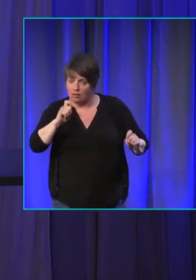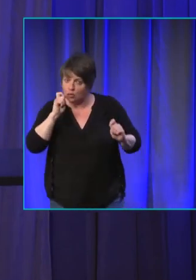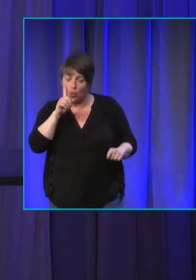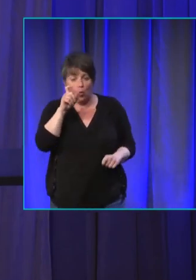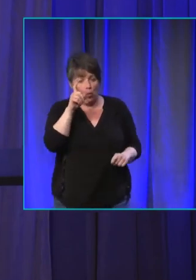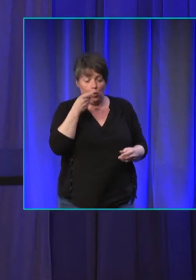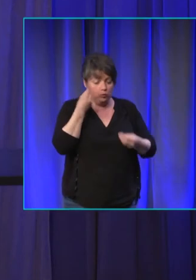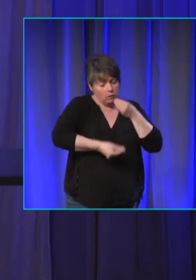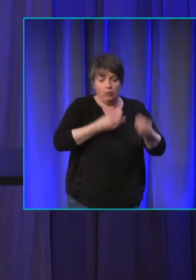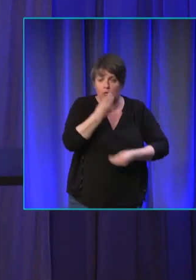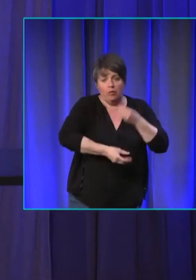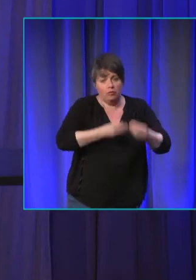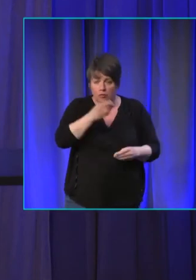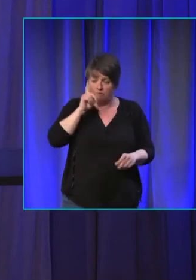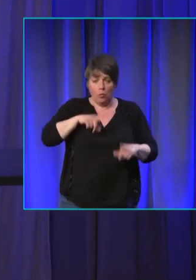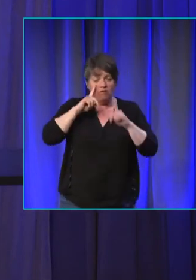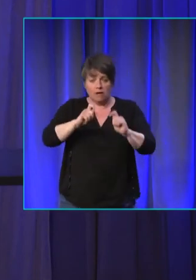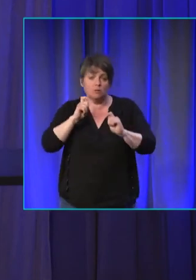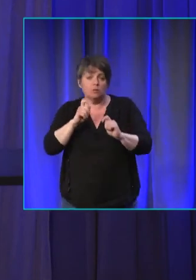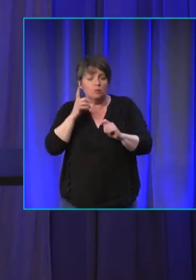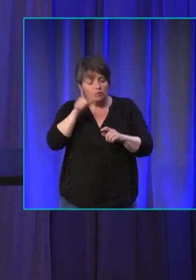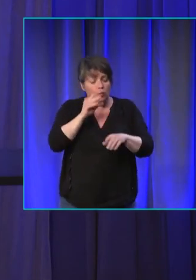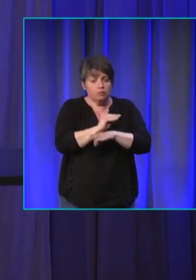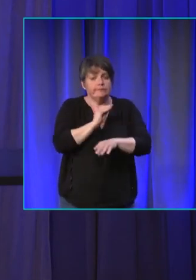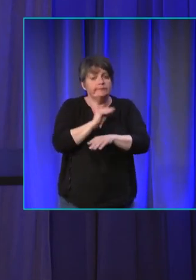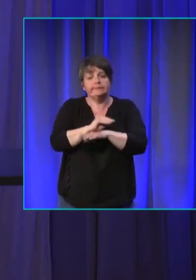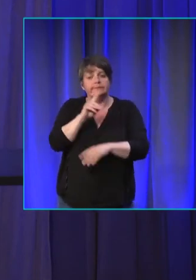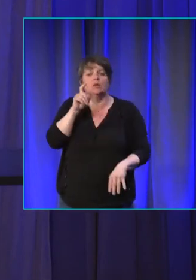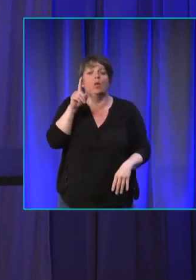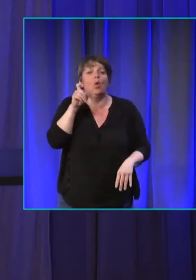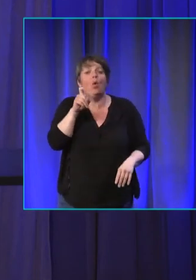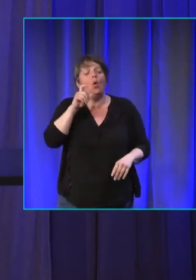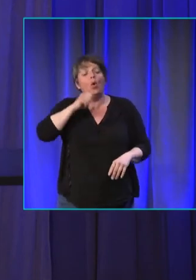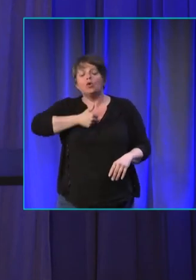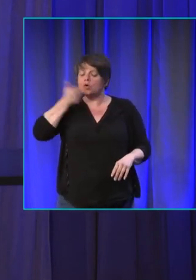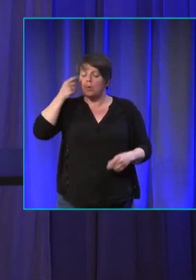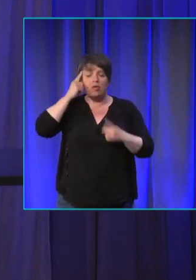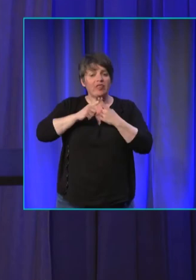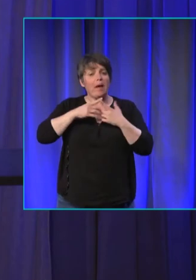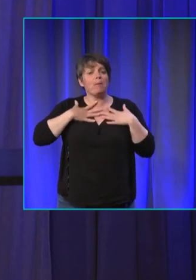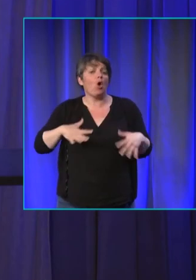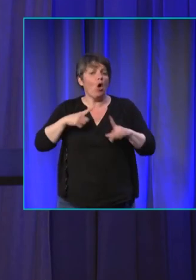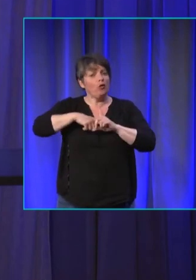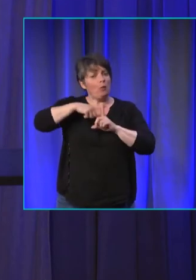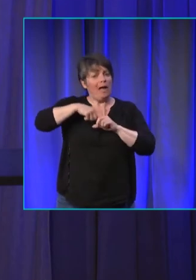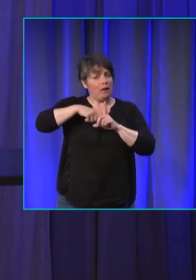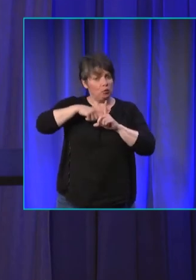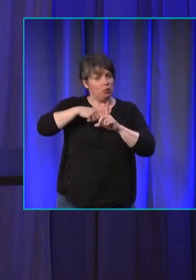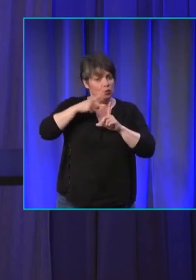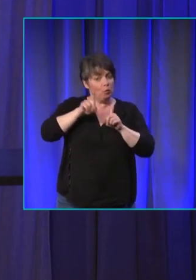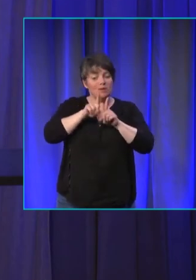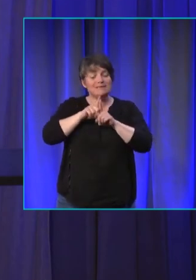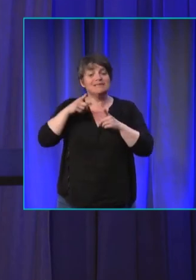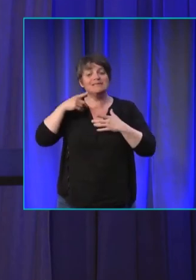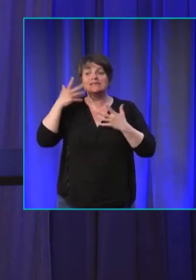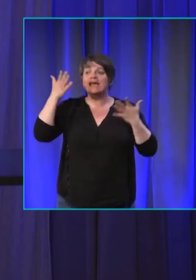hydrique. Très très vigilant. Alors il n'y a pas que la température, hein, parce que la température c'est une chose, mais il y a aussi le taux